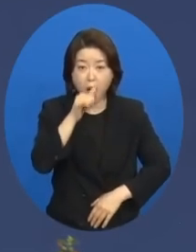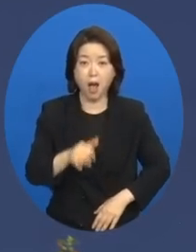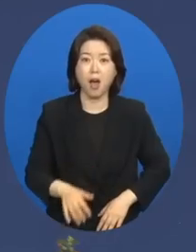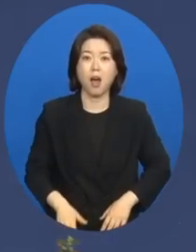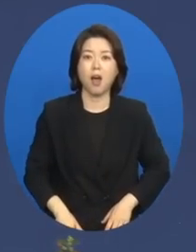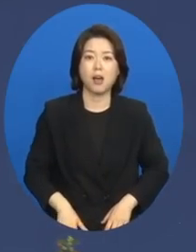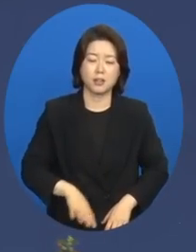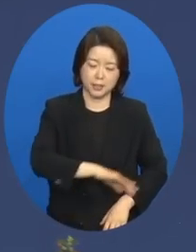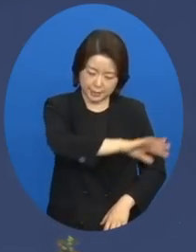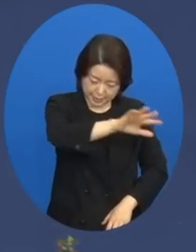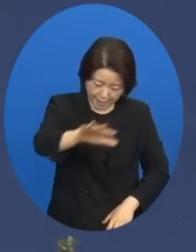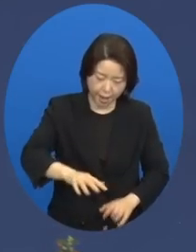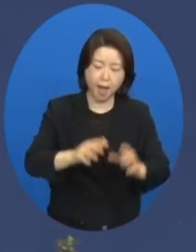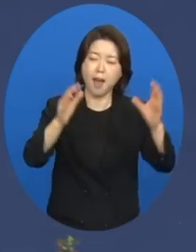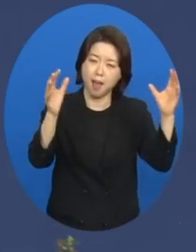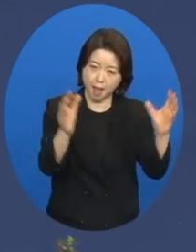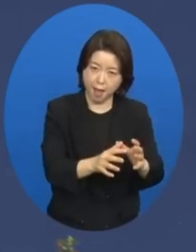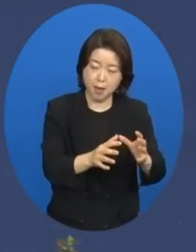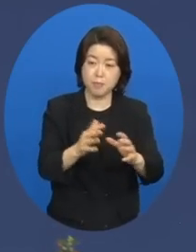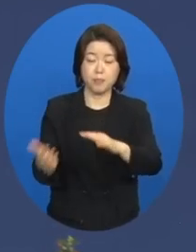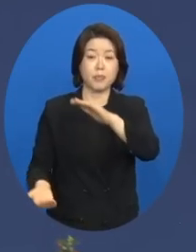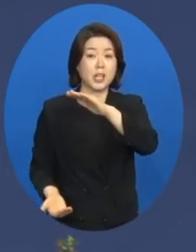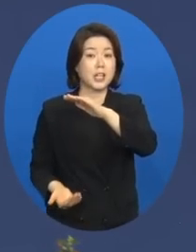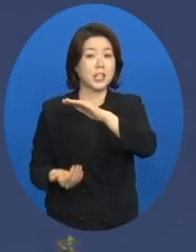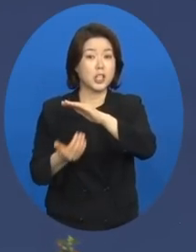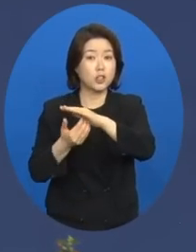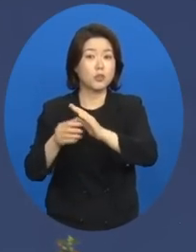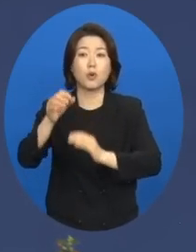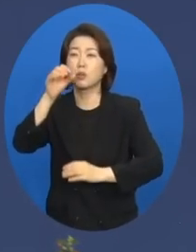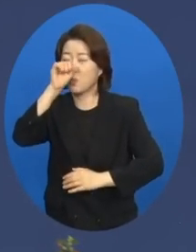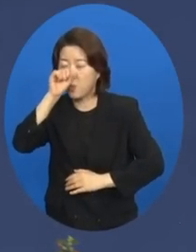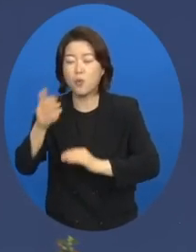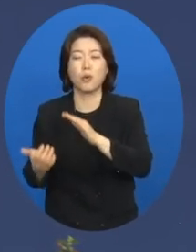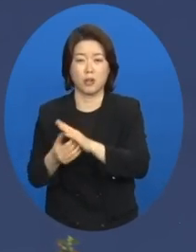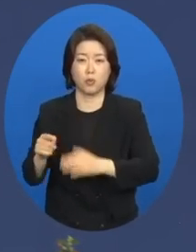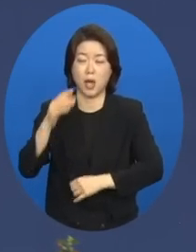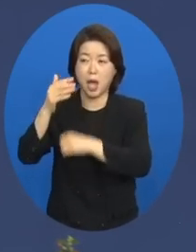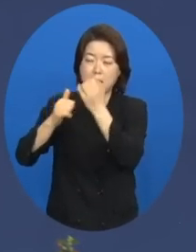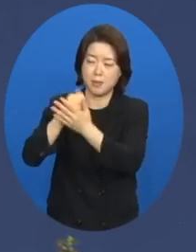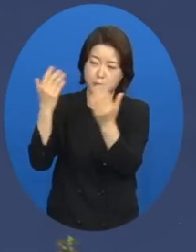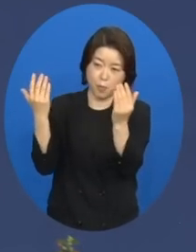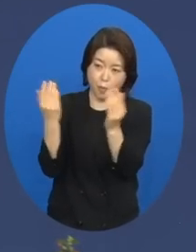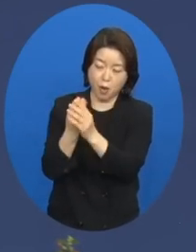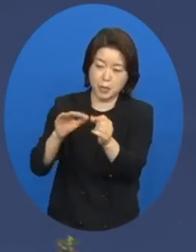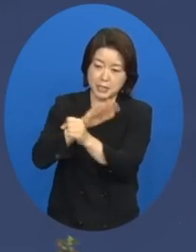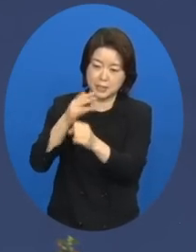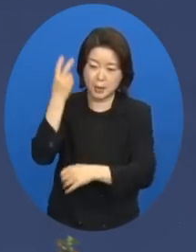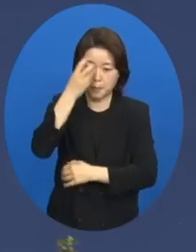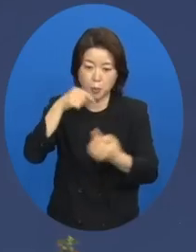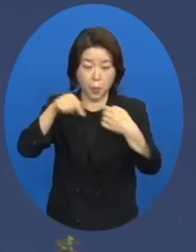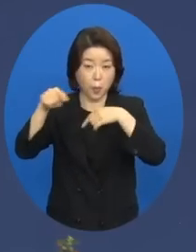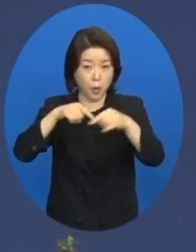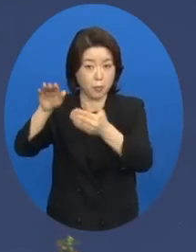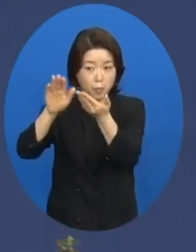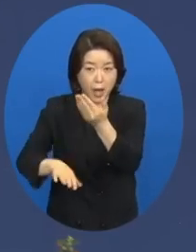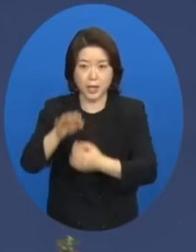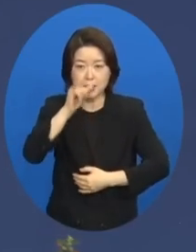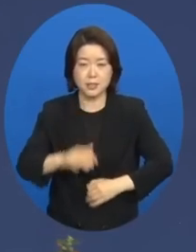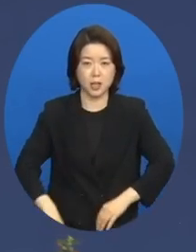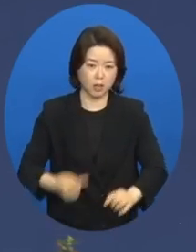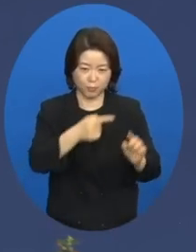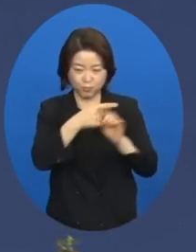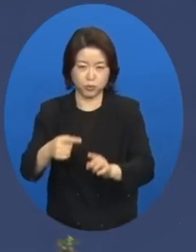그걸 모두 합해서 선을 이루시는 하나님의 완벽한 사랑의 돌봄 아래 있기 때문에 무조건